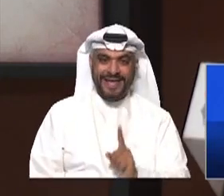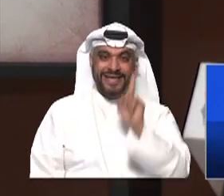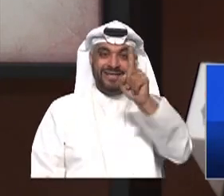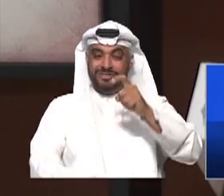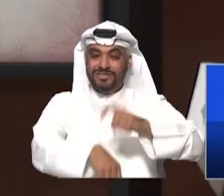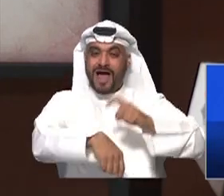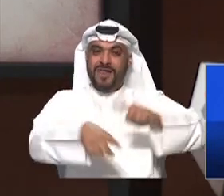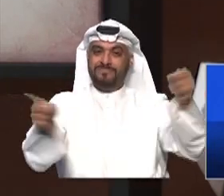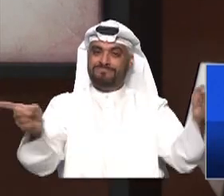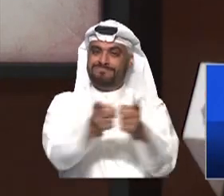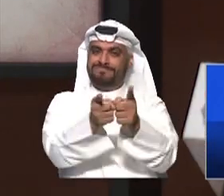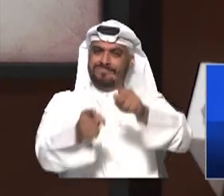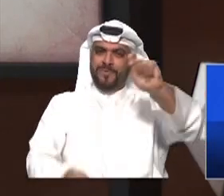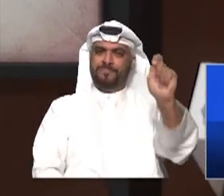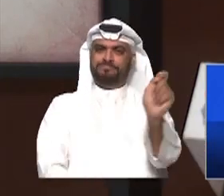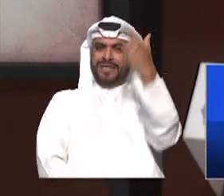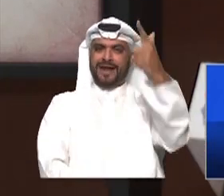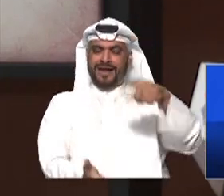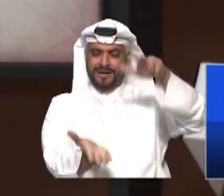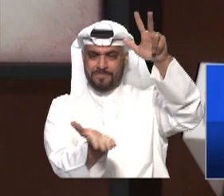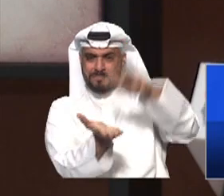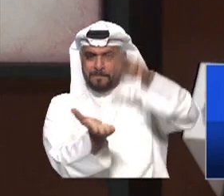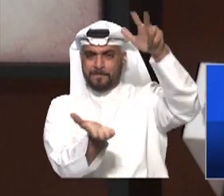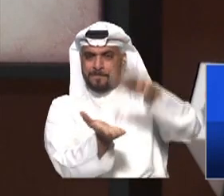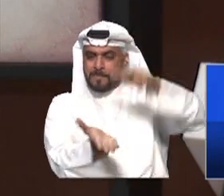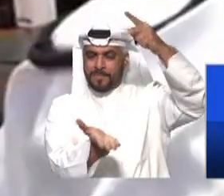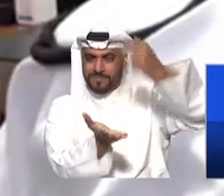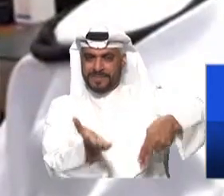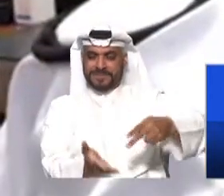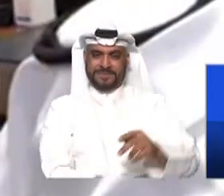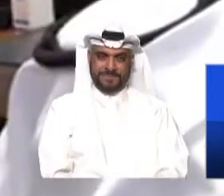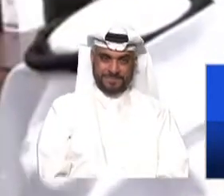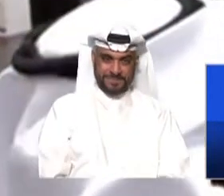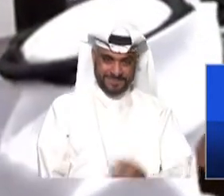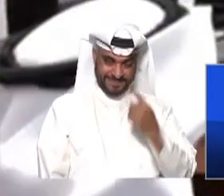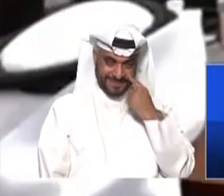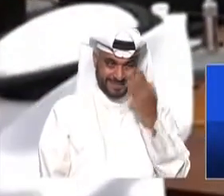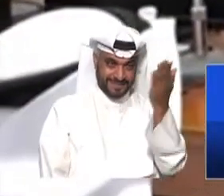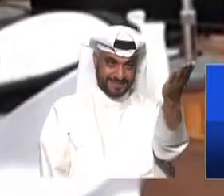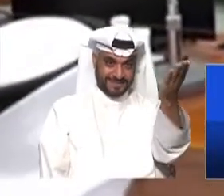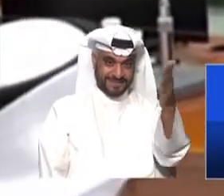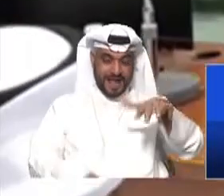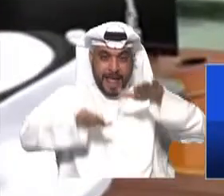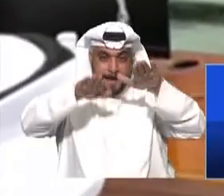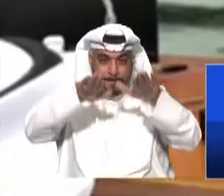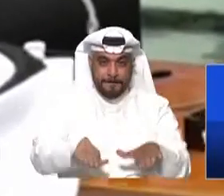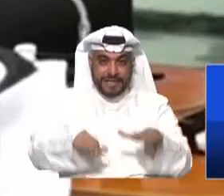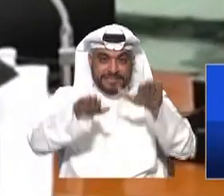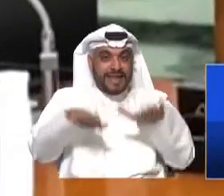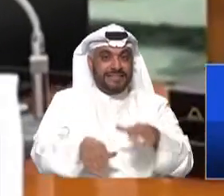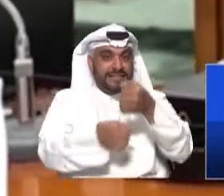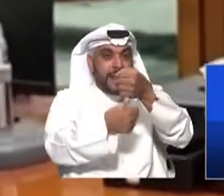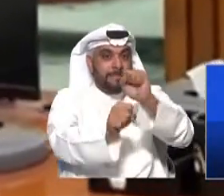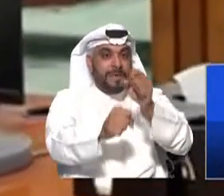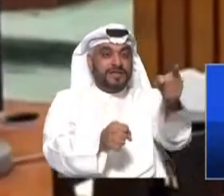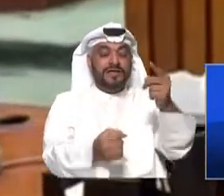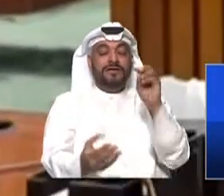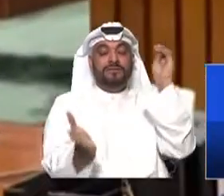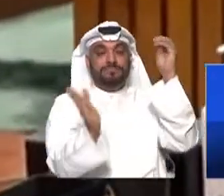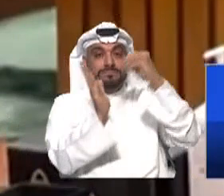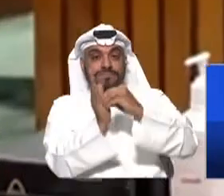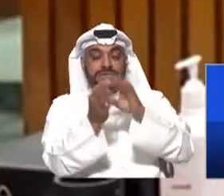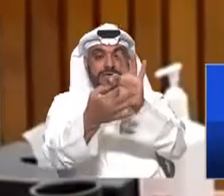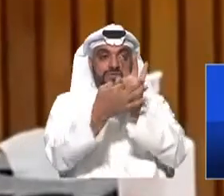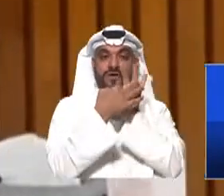بأقصر فترة ممكنة وبأكثر كفاءة. هذا وقد حرص المجلس البلدي بوضع آلية تفاهم من